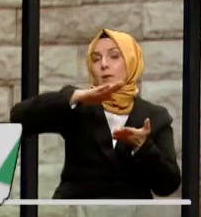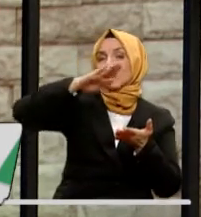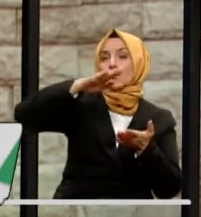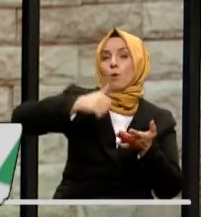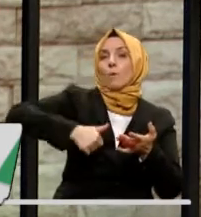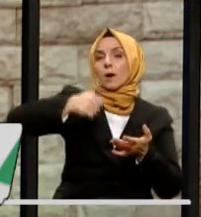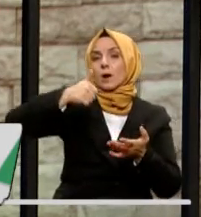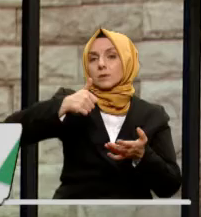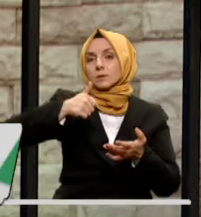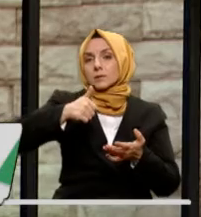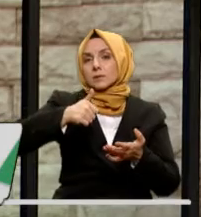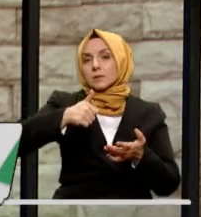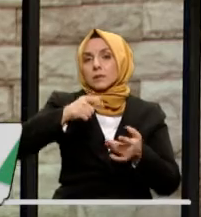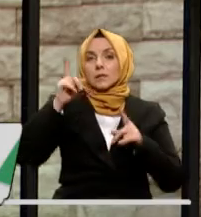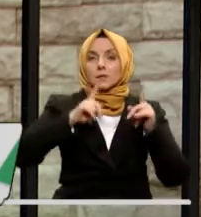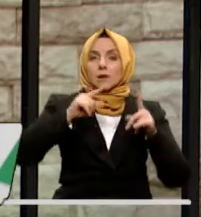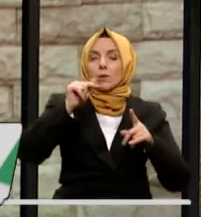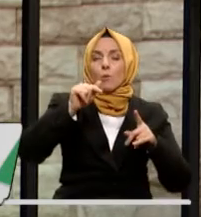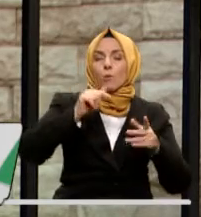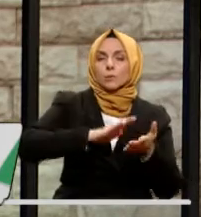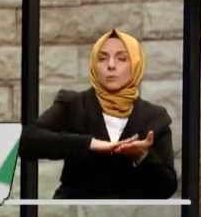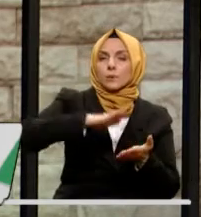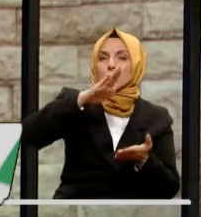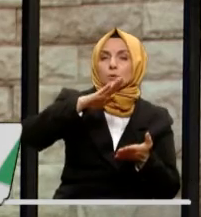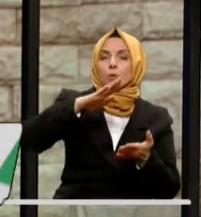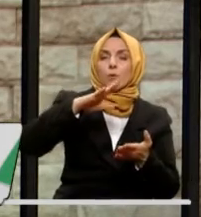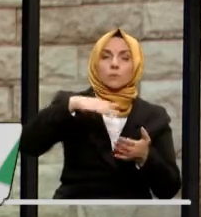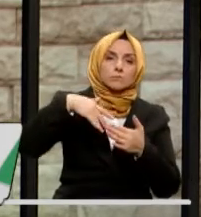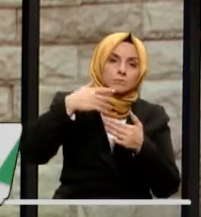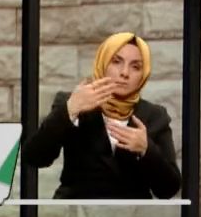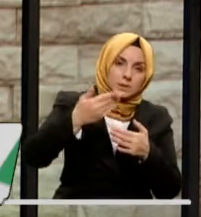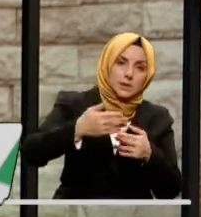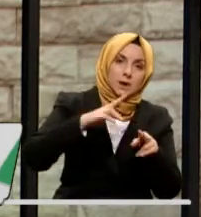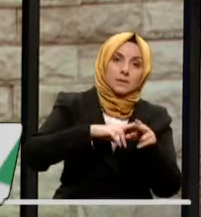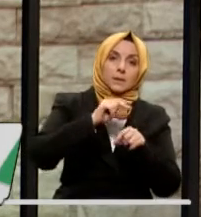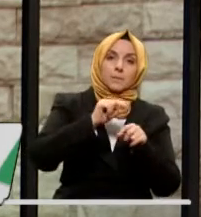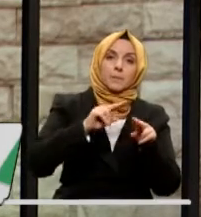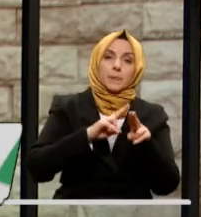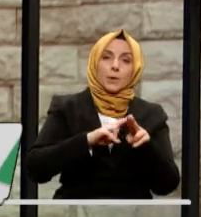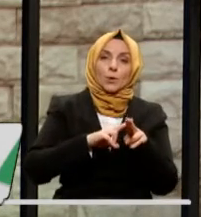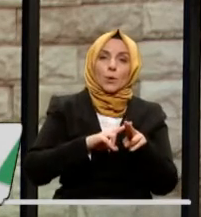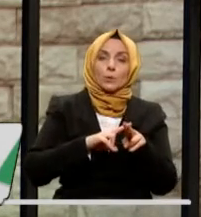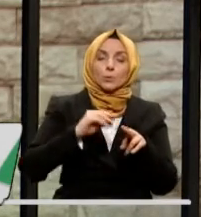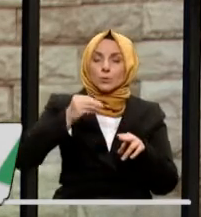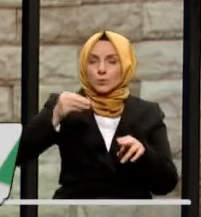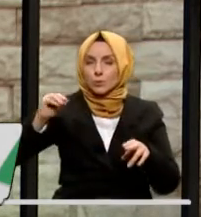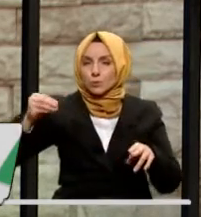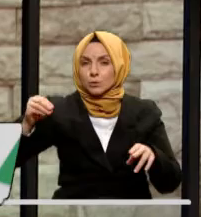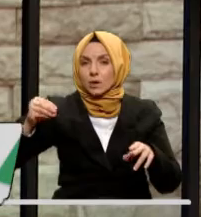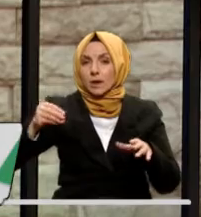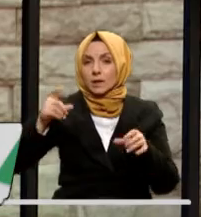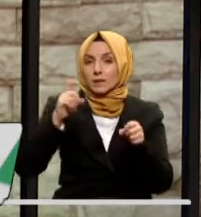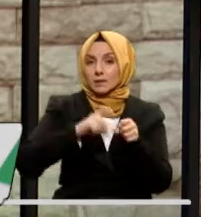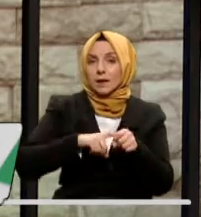veri tabanında ileride bir hasta hastanemizde kök hücre nakli ihtiyacı olduğuna doktoru hekimi karar verdiğinde o